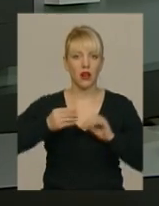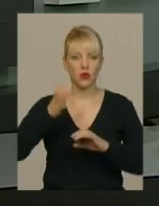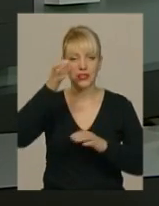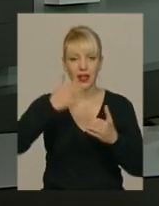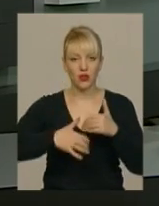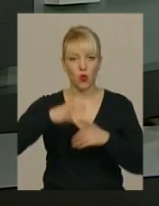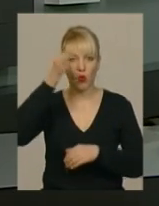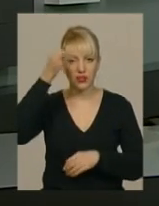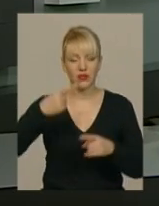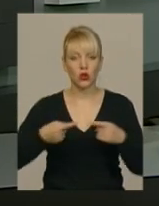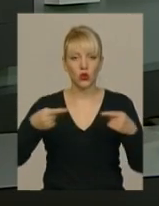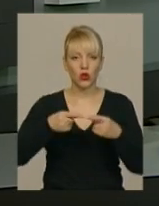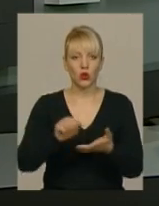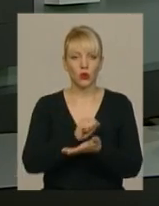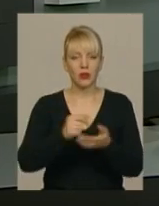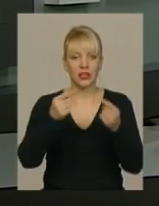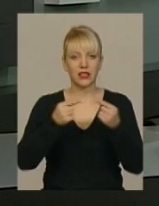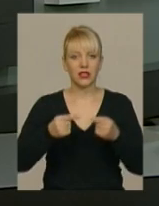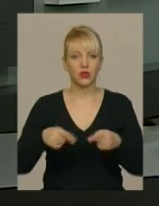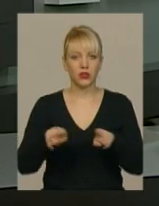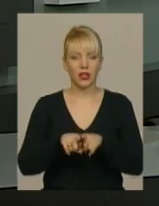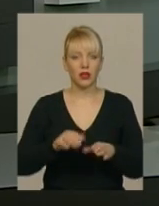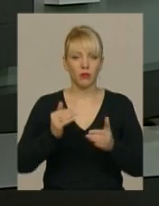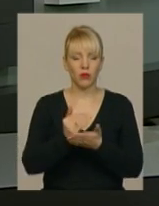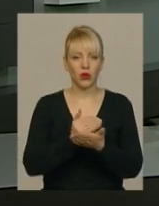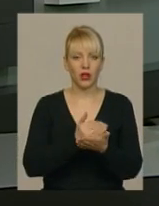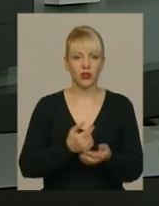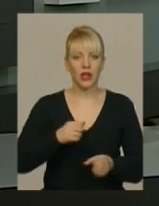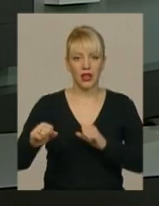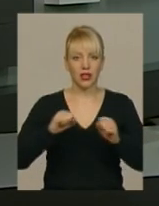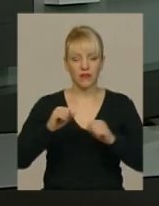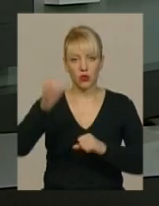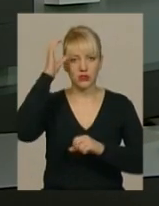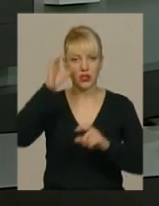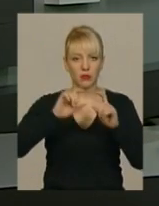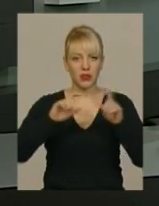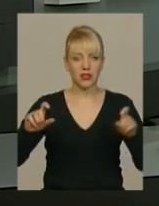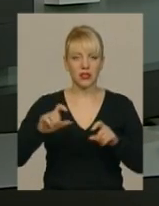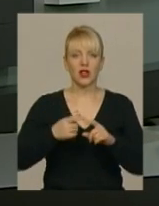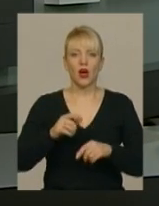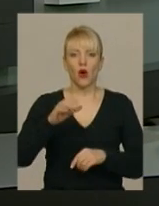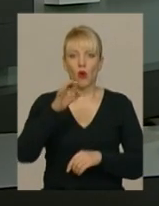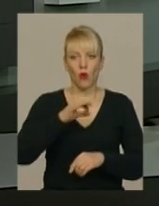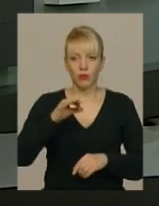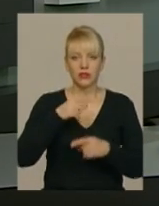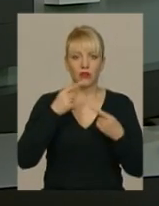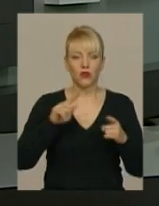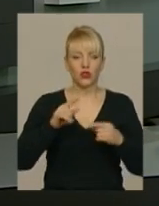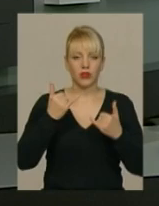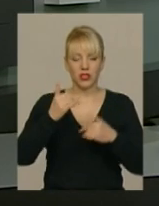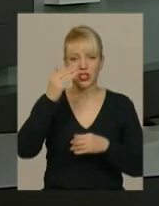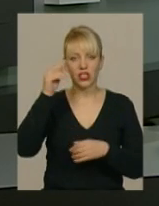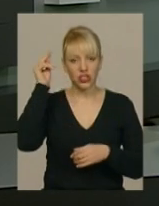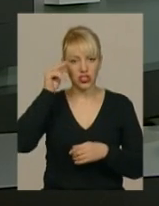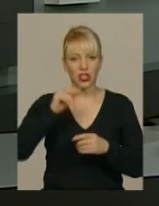освіту. Точніше, документ деталізує такий порядок. Керівник освітянського департаменту області Олег Фасоля каже, нині шкільні батьківські